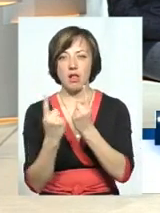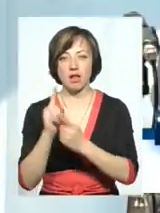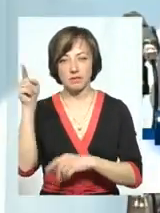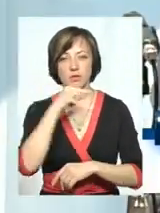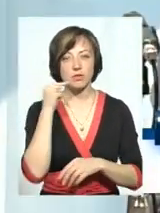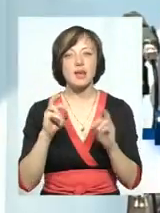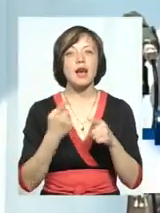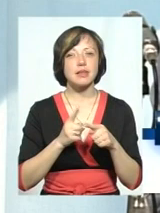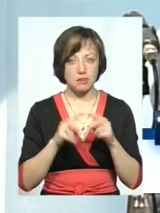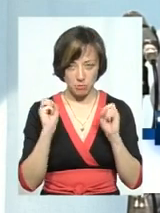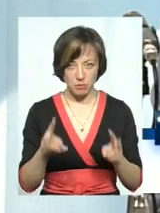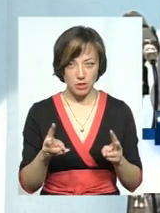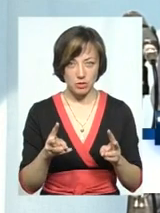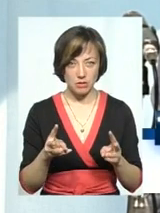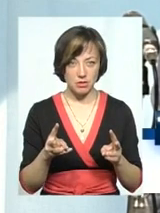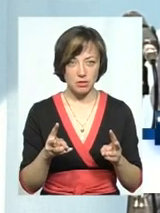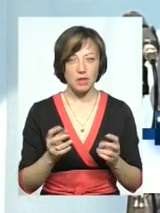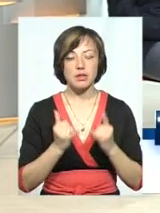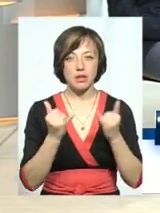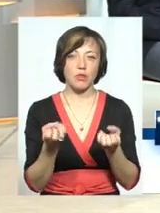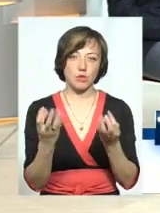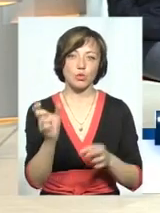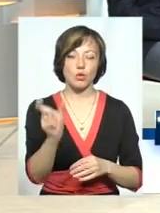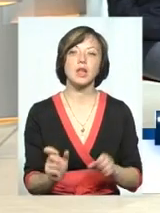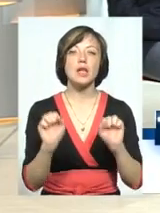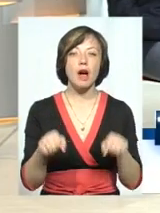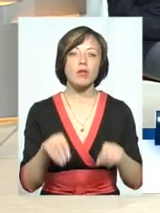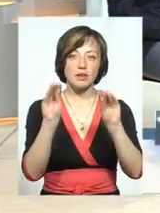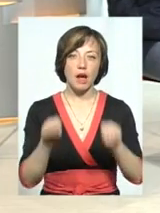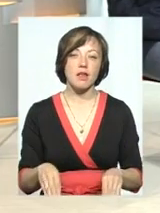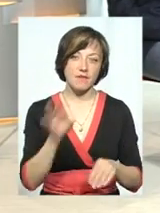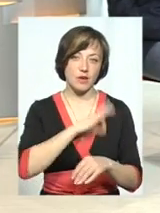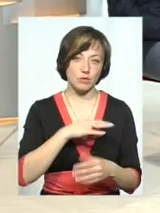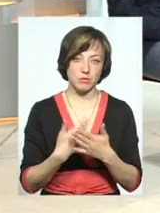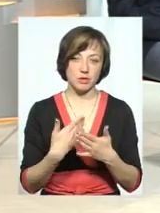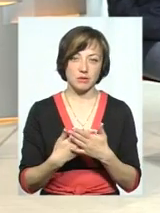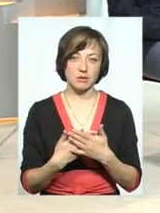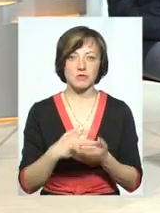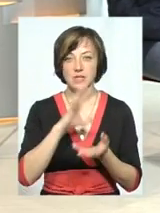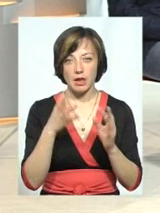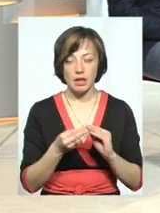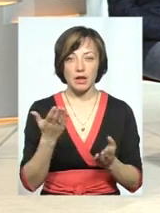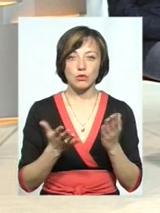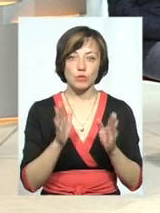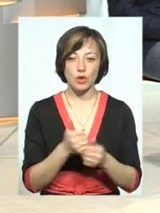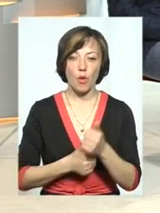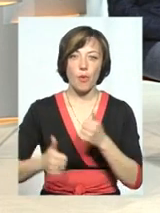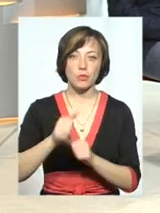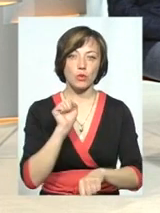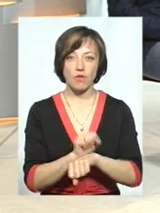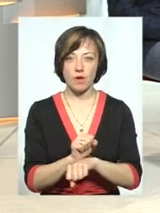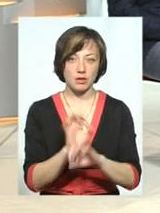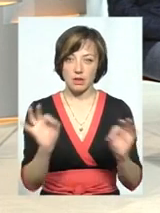Uh-huh. Наскільки це небезпечна штука для простої людини? Як можуть її дані використати? Чи взагалі, якщо вони будуть обходитися блокування, ніяк